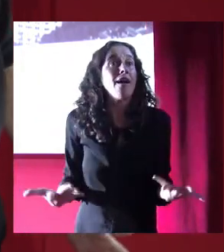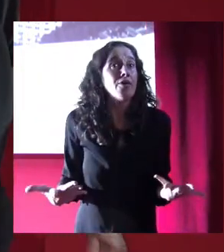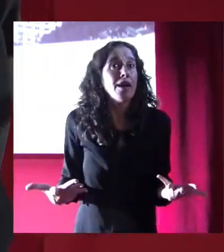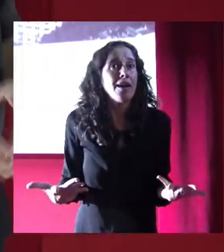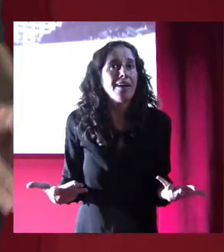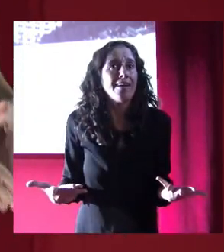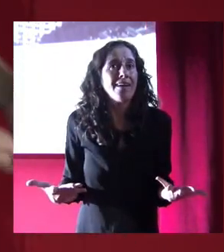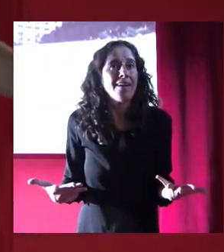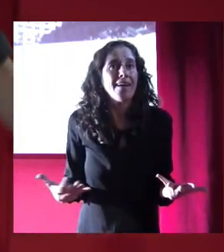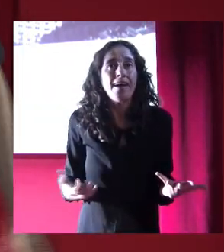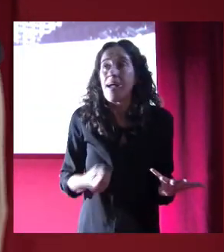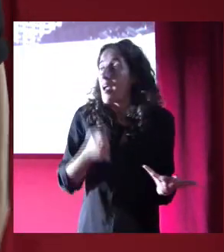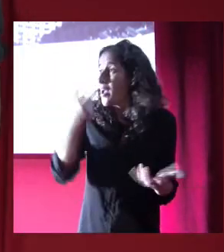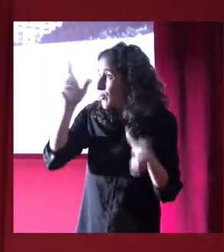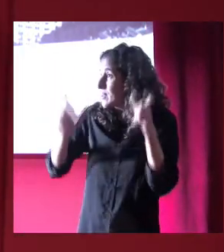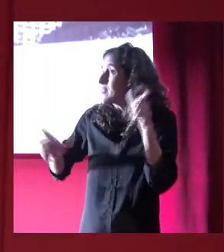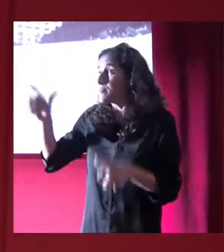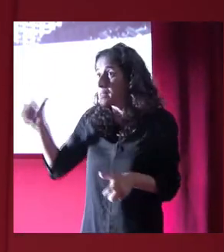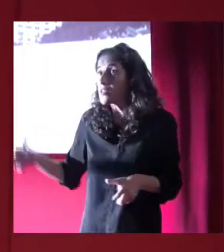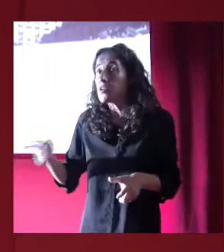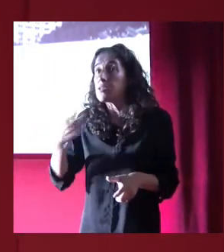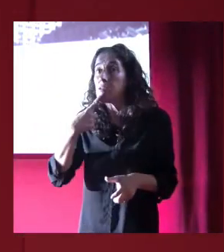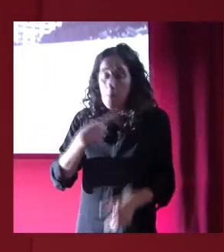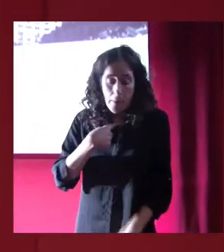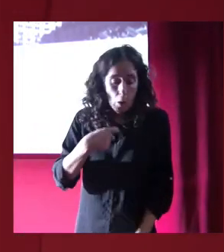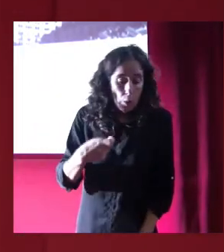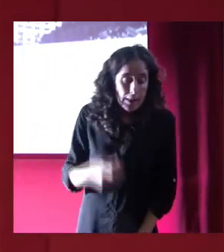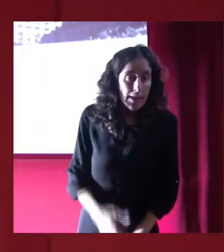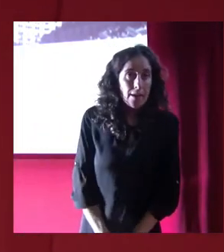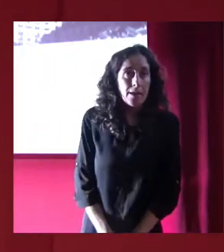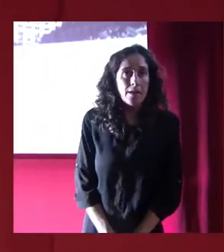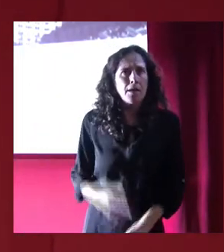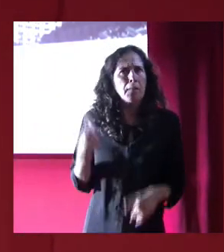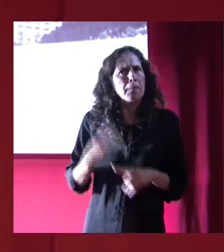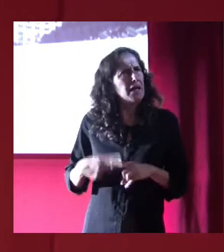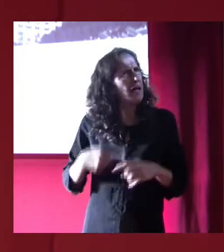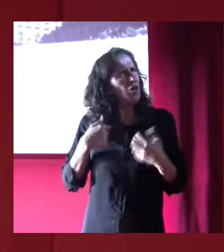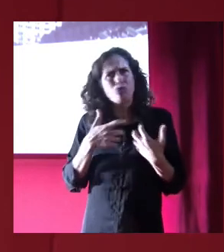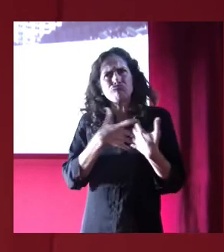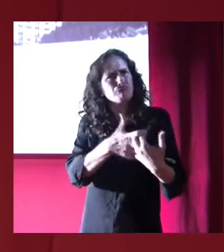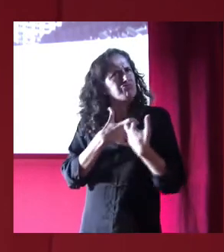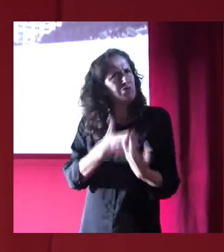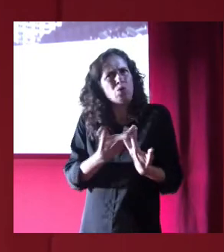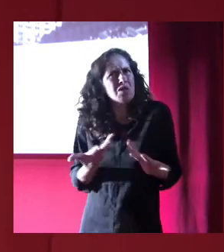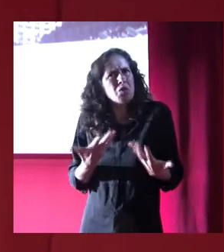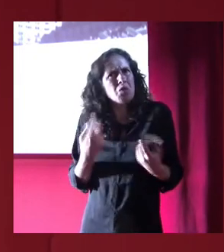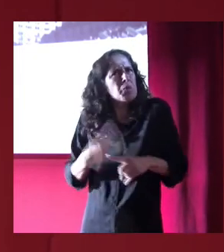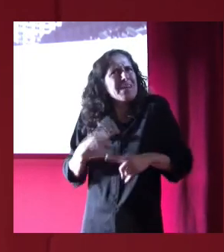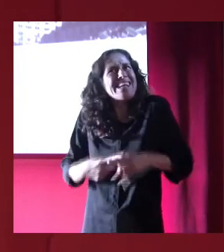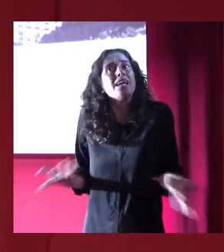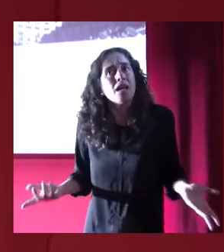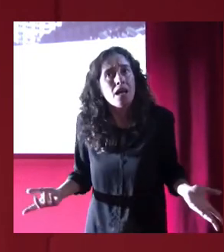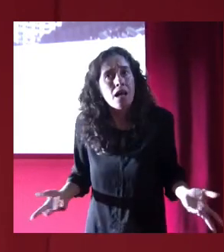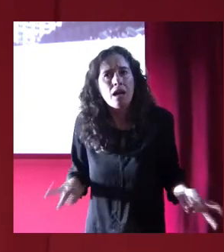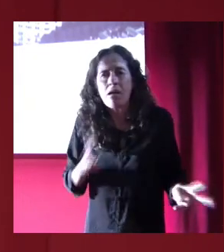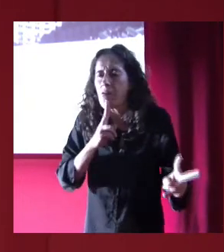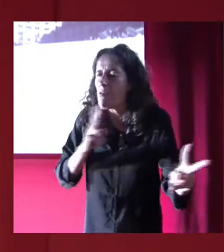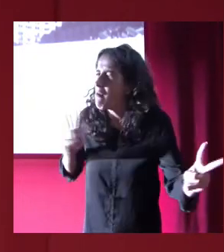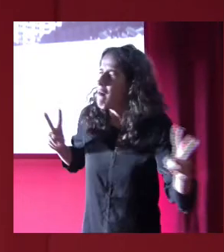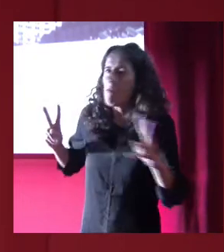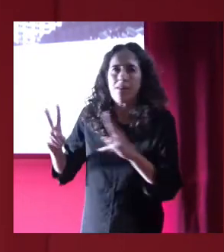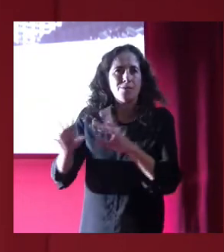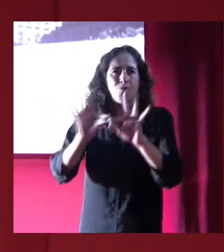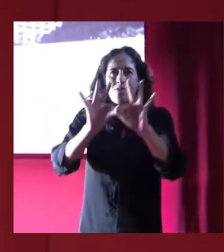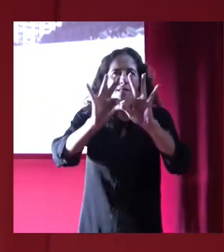gent, encara avui dia hi ha gent, que em pregunta per què em quedo a lluitar per aquesta ciutat. I la resposta és